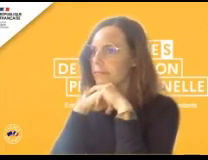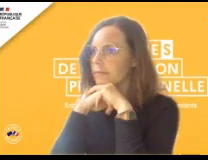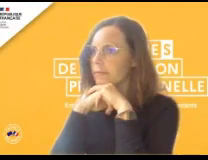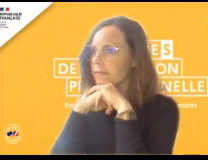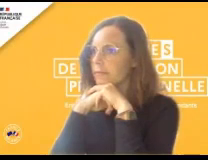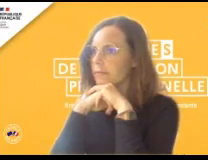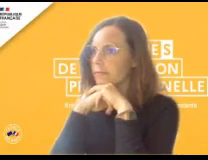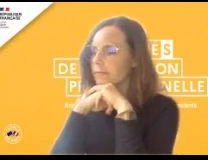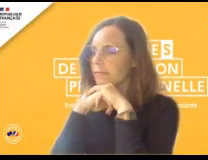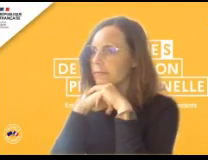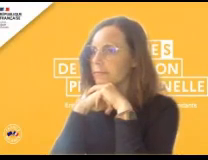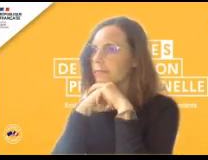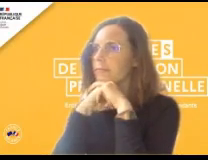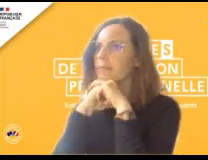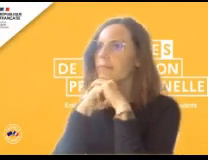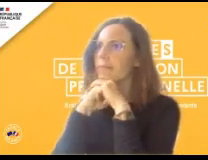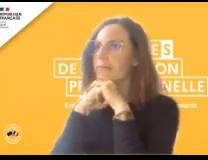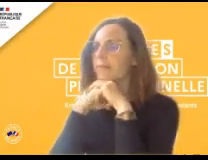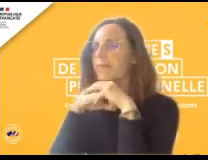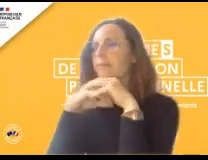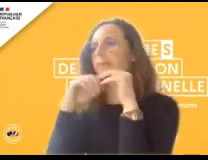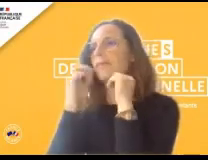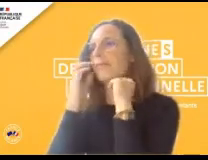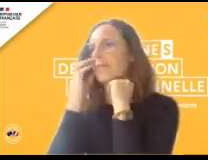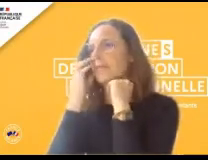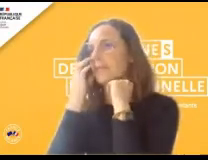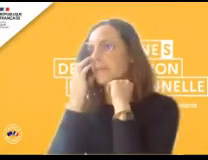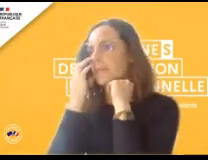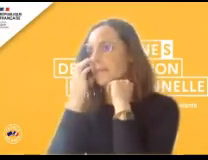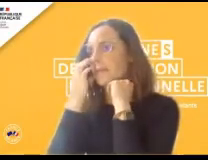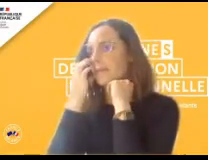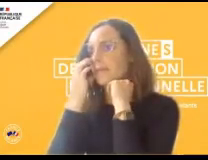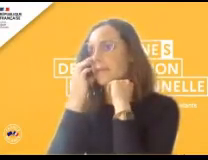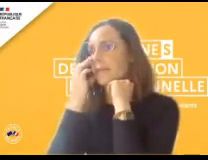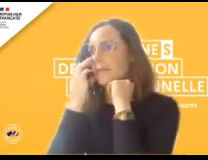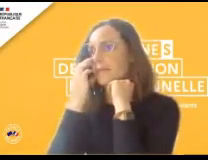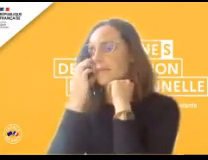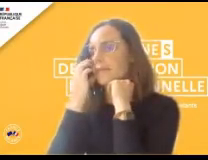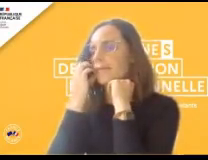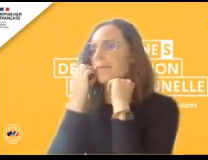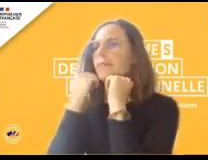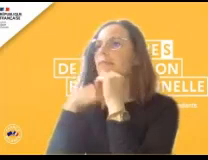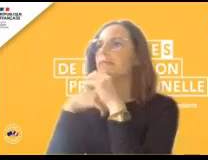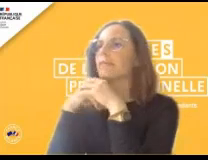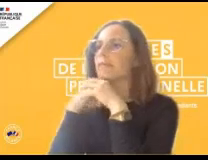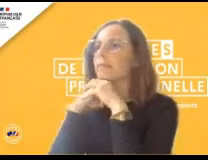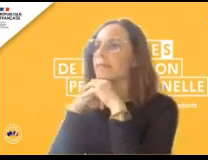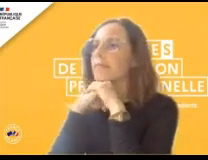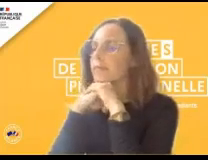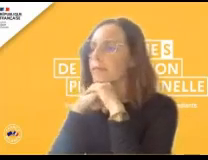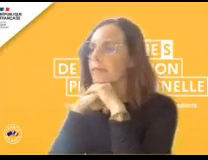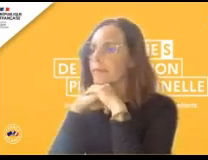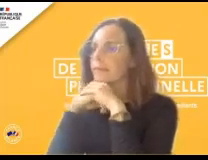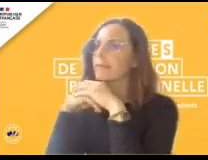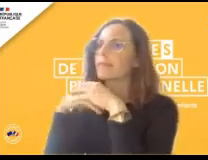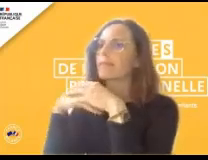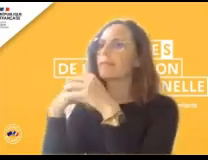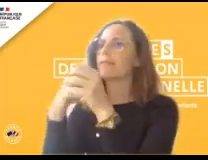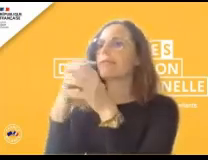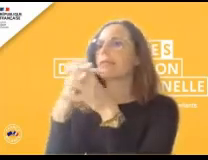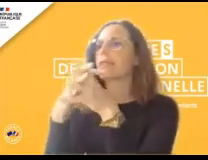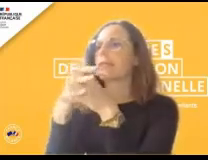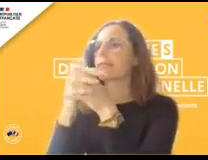conseil en évolution professionnelle. Vous avez par exemple un simulateur de salaire, vous avez accès à des fiches métiers par